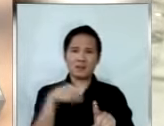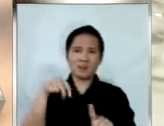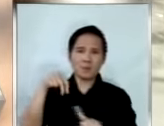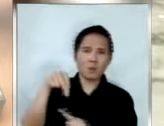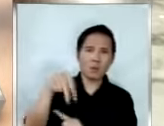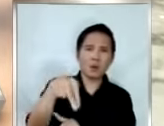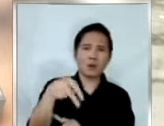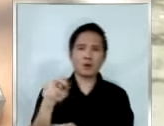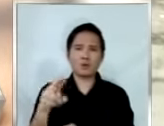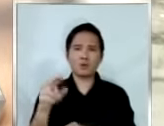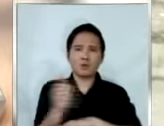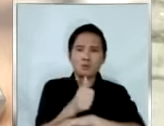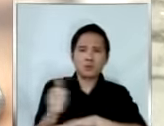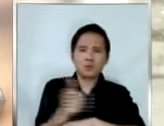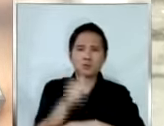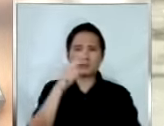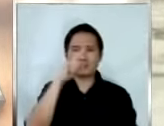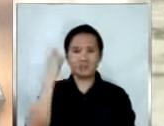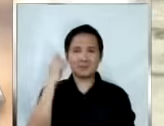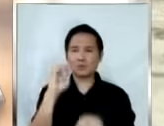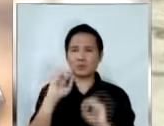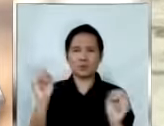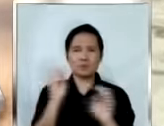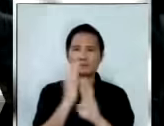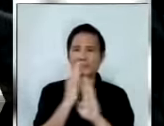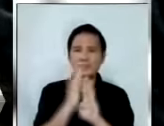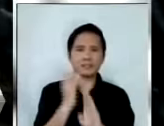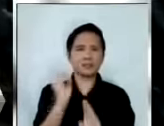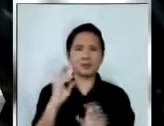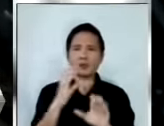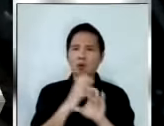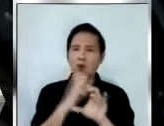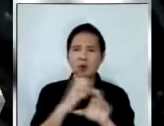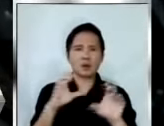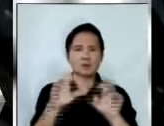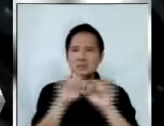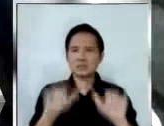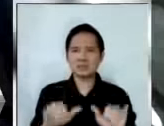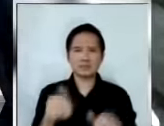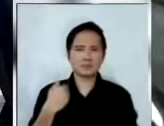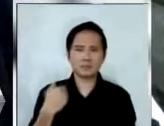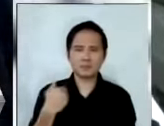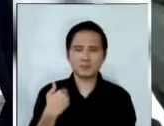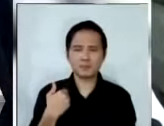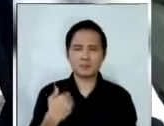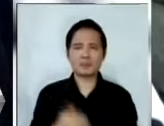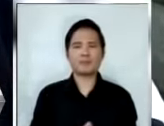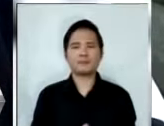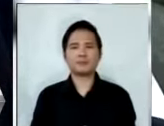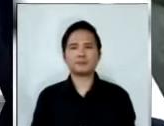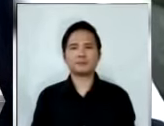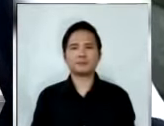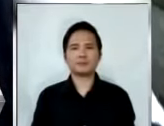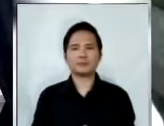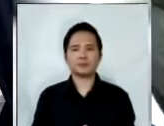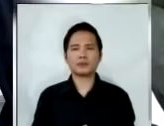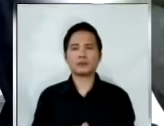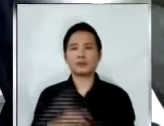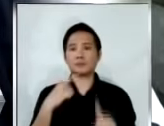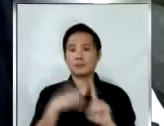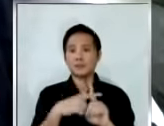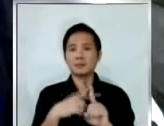ho talagang ngayon, ibang transportasyon. Ganyan din ang hiling ni Kat. Sino dapat yung mga kasama mo sa bahay na